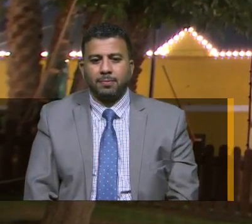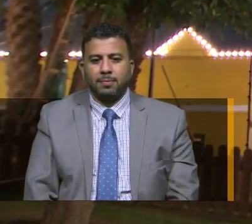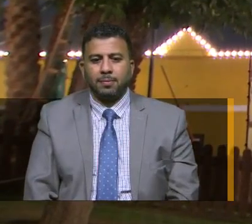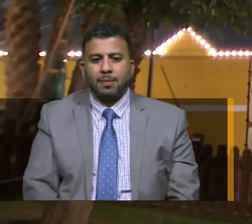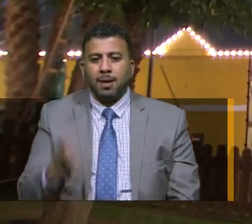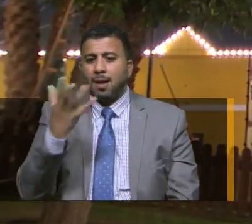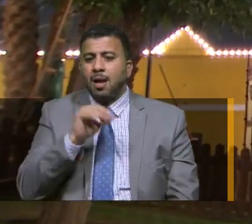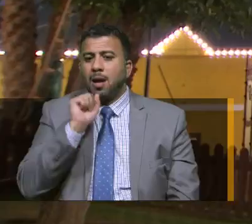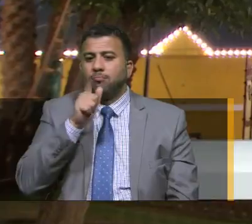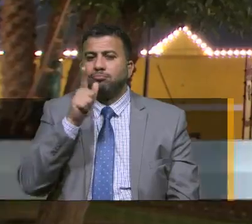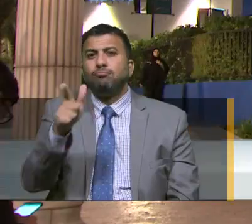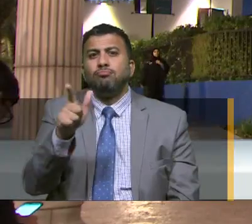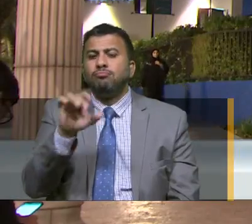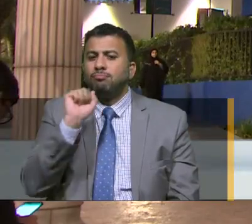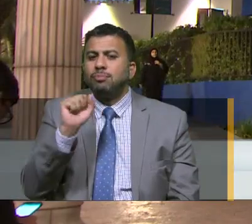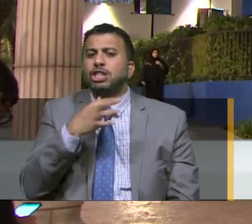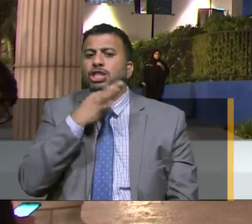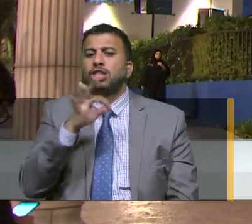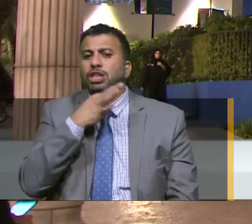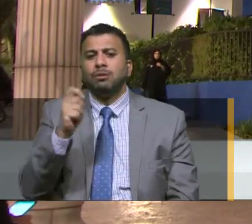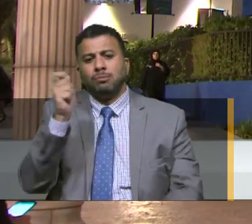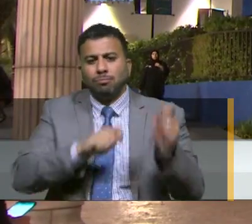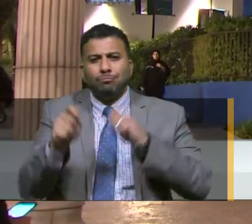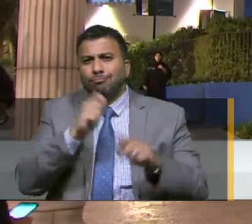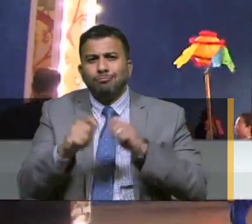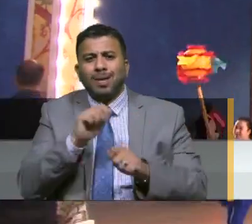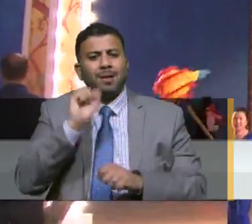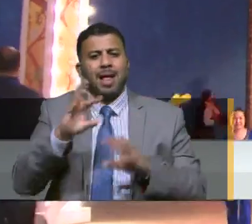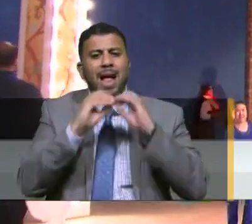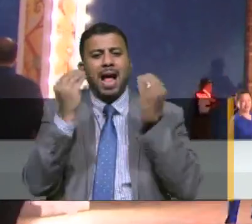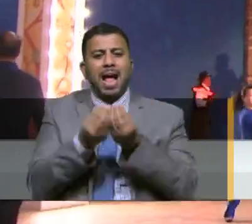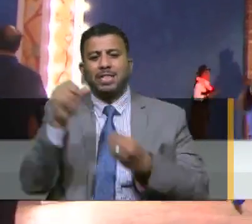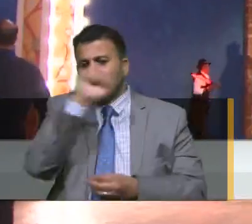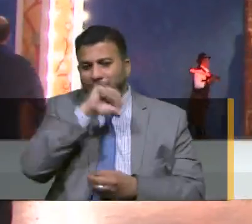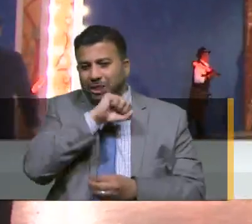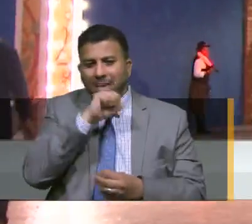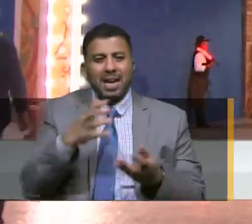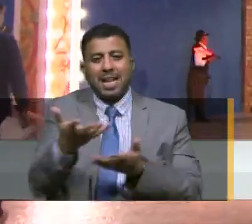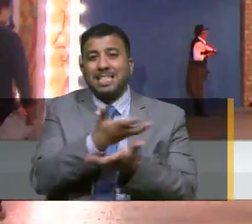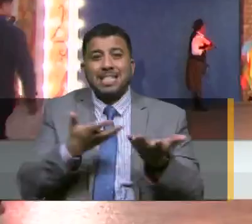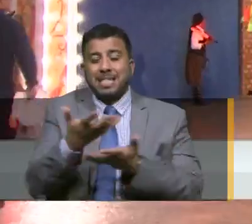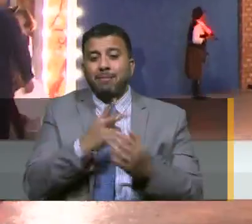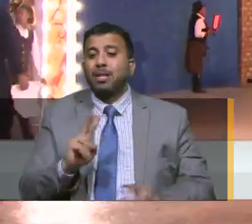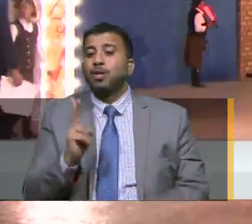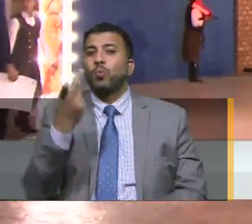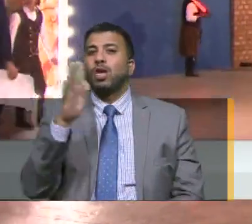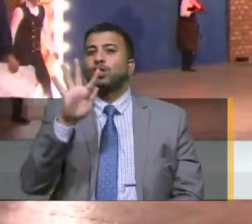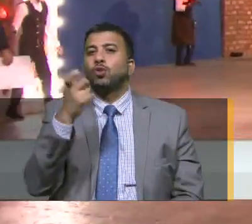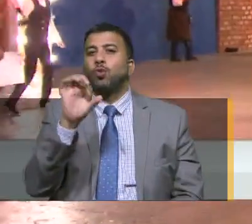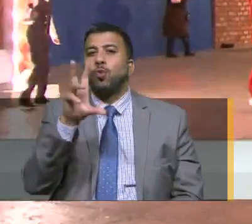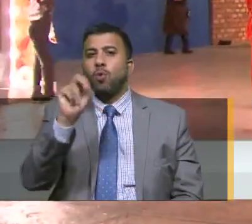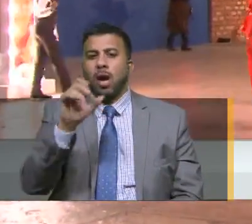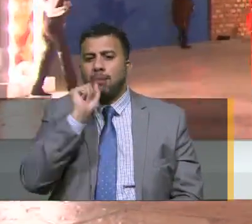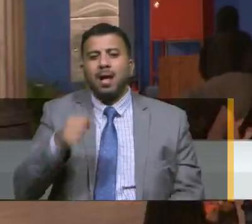بعد سلسلة من عمليات التحديث والتطوير التي قامت بها هيئة الشارقة للاستثمار والتطوير شروق في